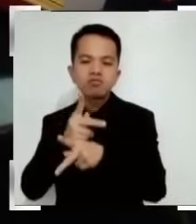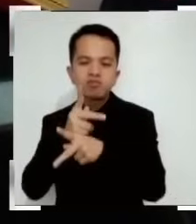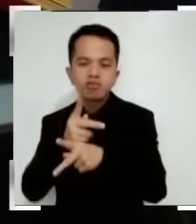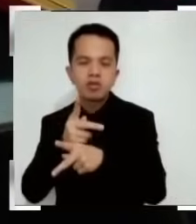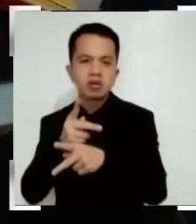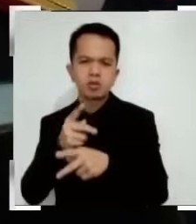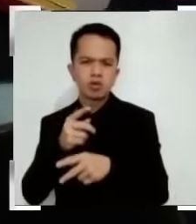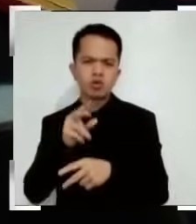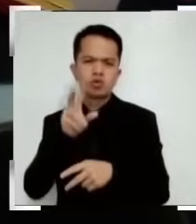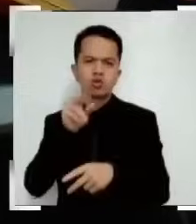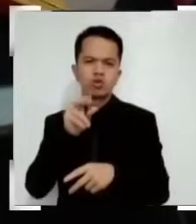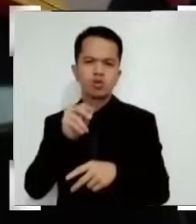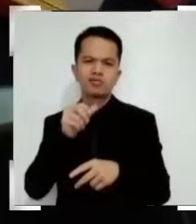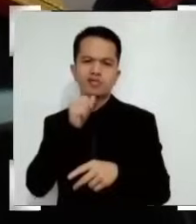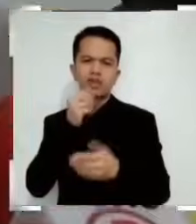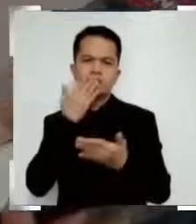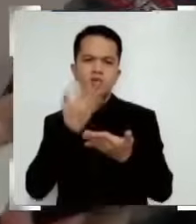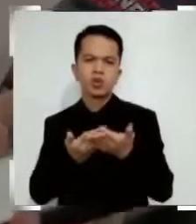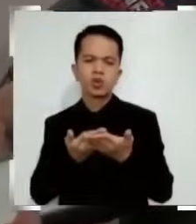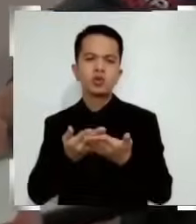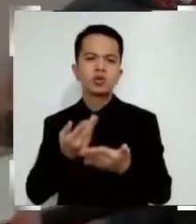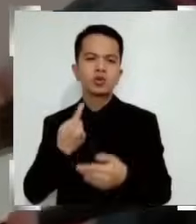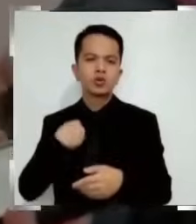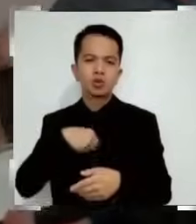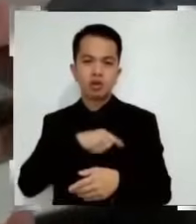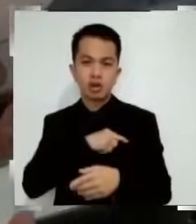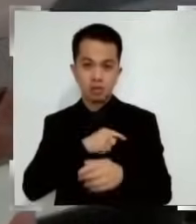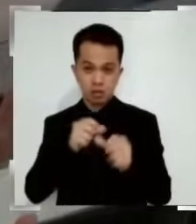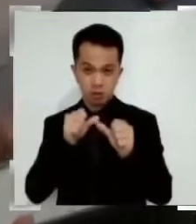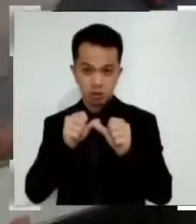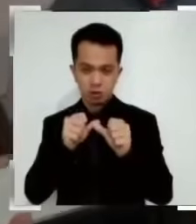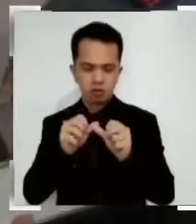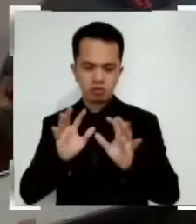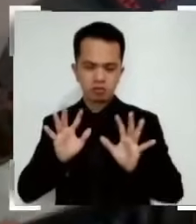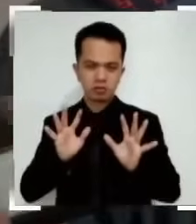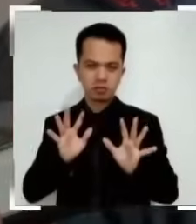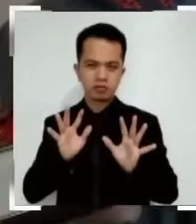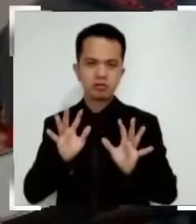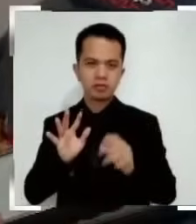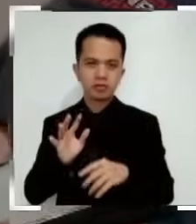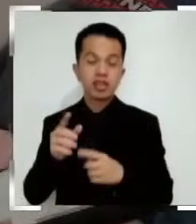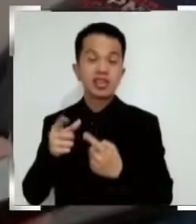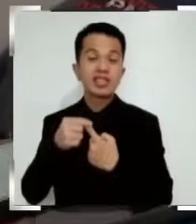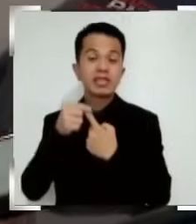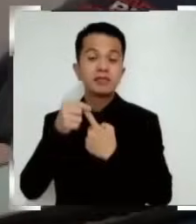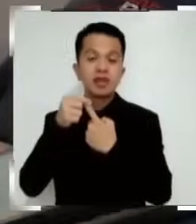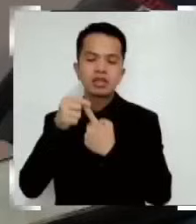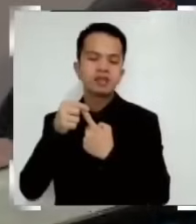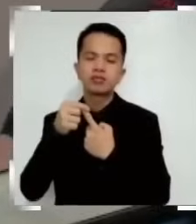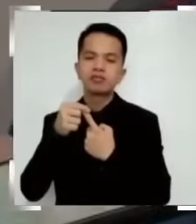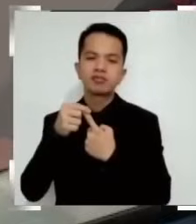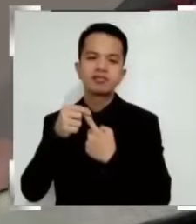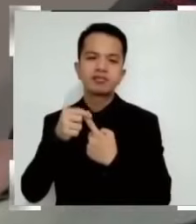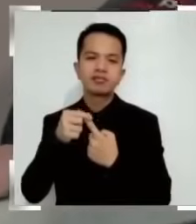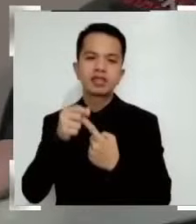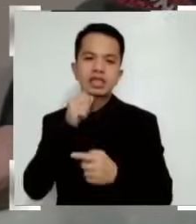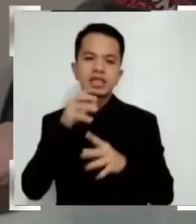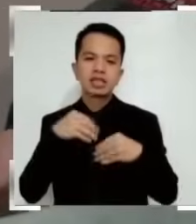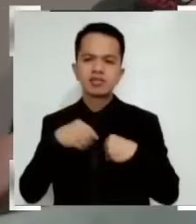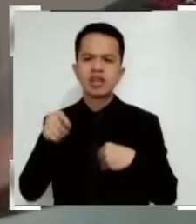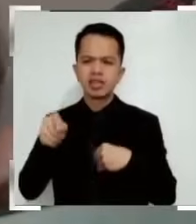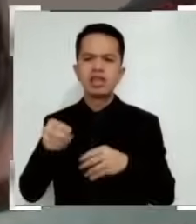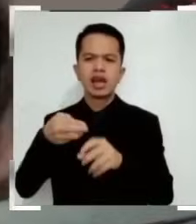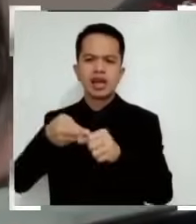maganda and we will not tolerate it. Ang special treatment ina-allude sa akin eh. The guy is a retired policeman or